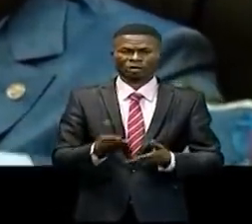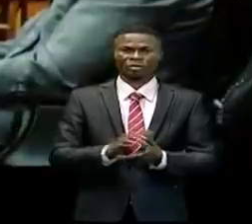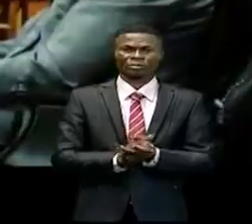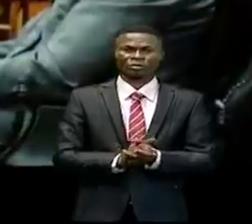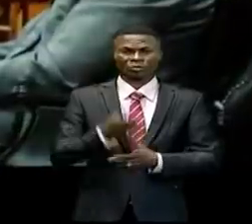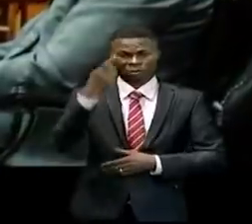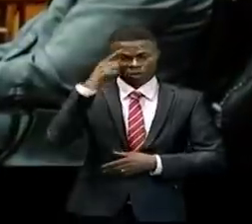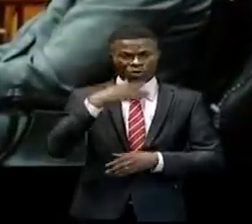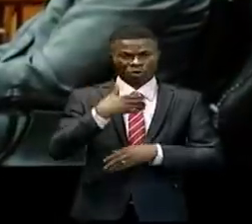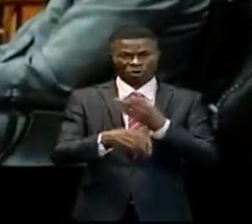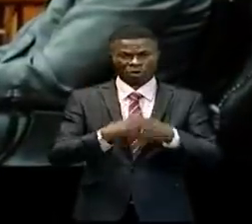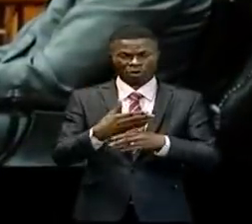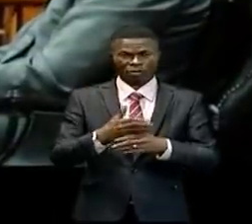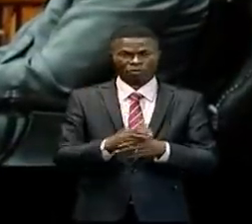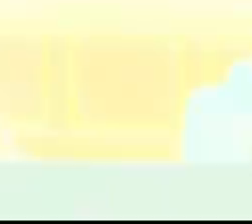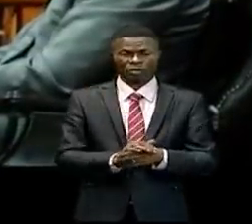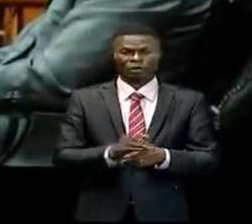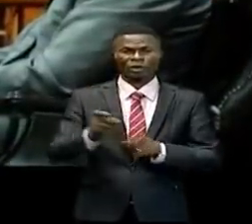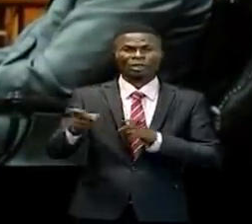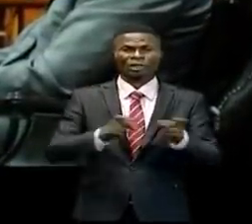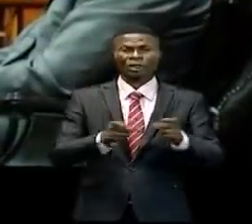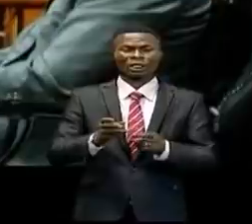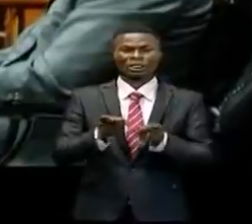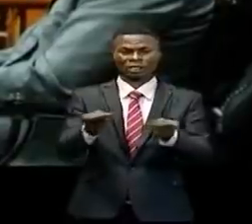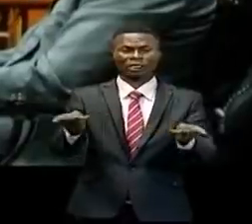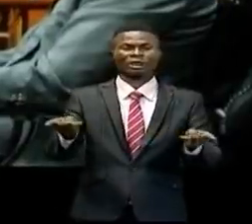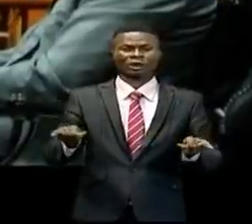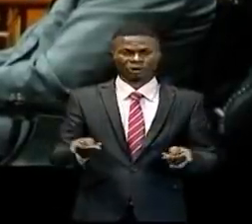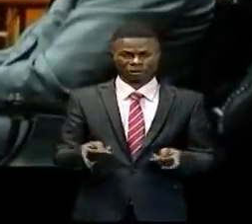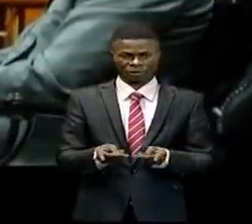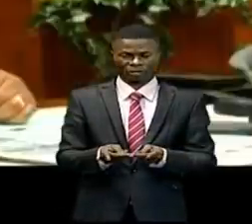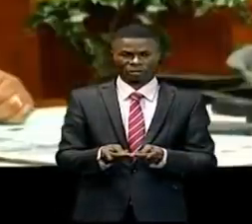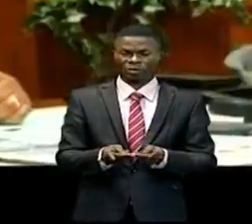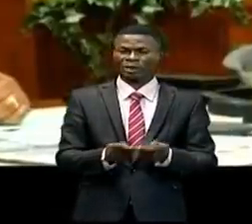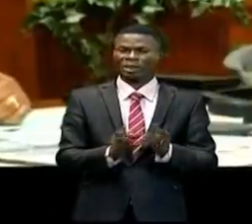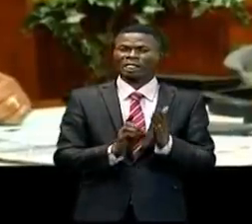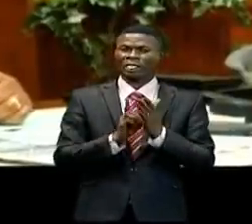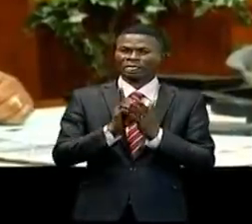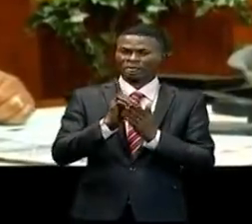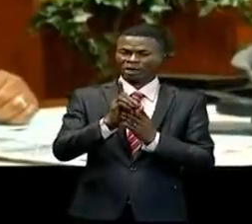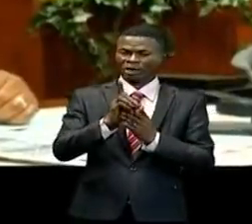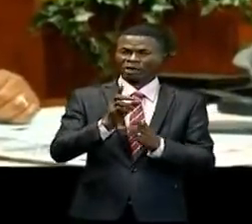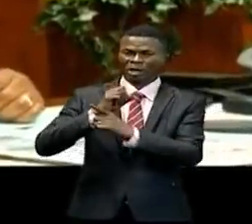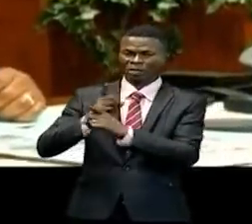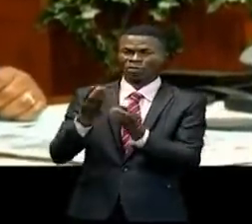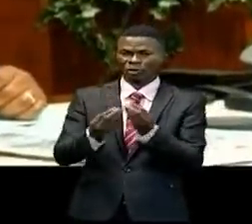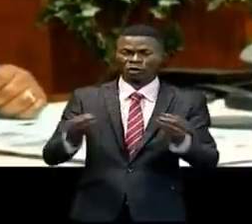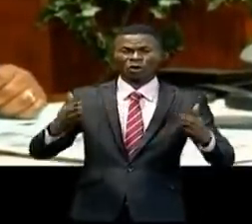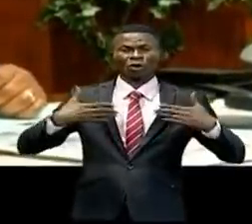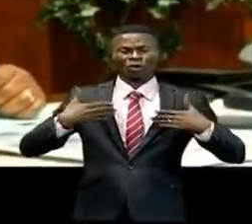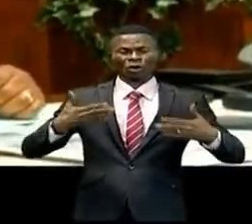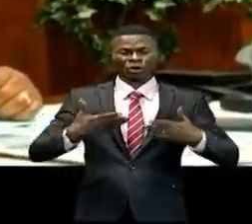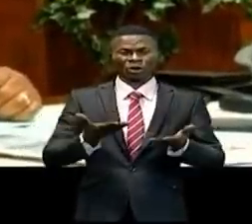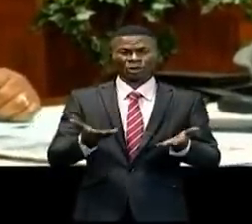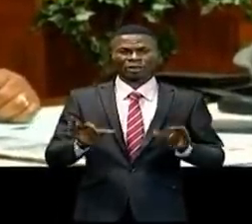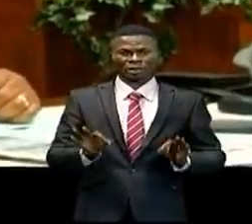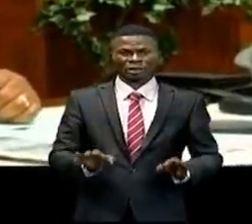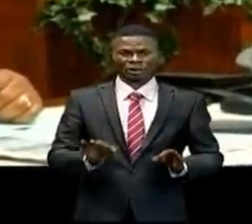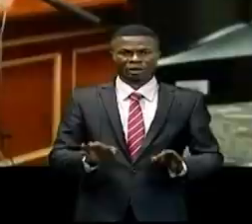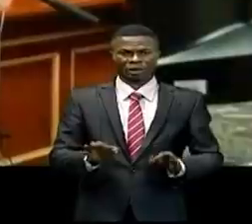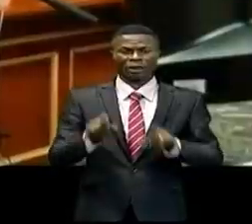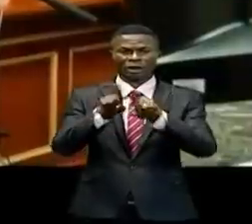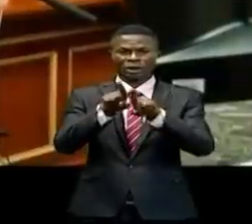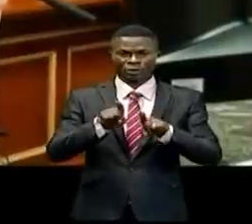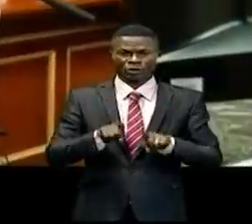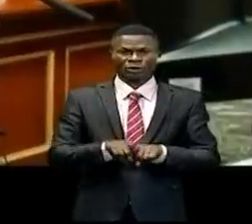Afin d'assurer une meilleure gestion territoriale, qui est la clé de la préservation de solutions climatiques naturelles, mais